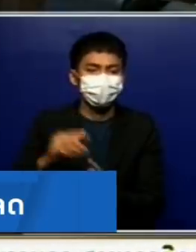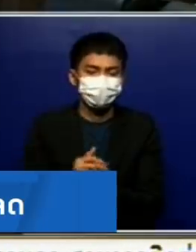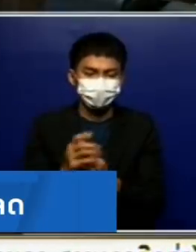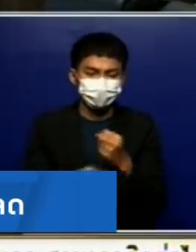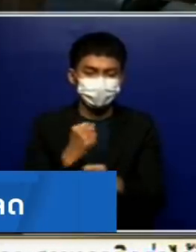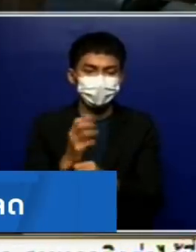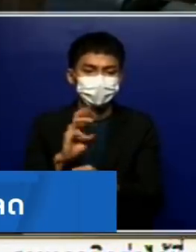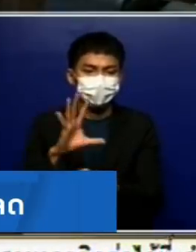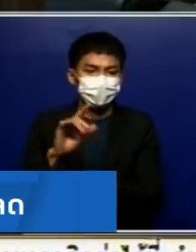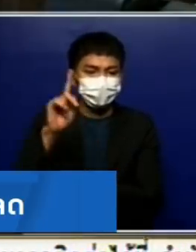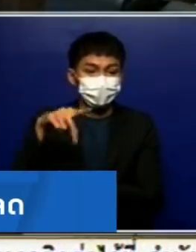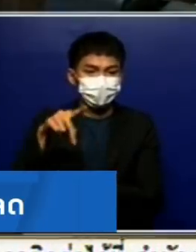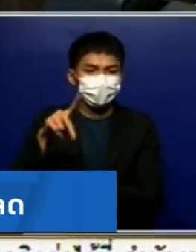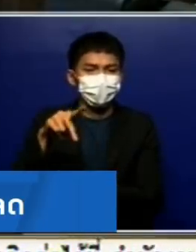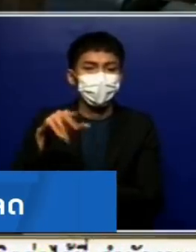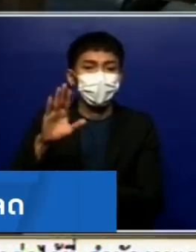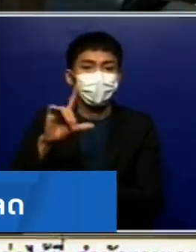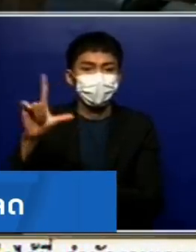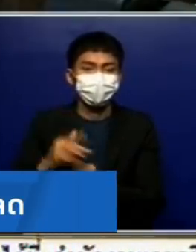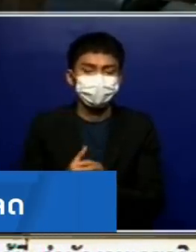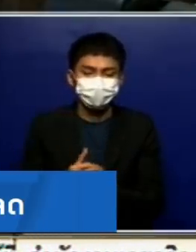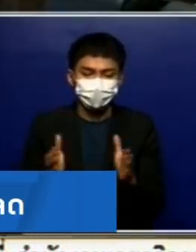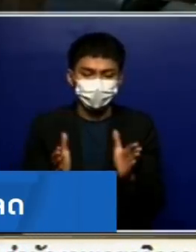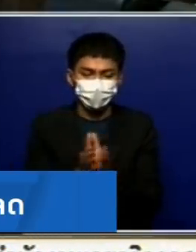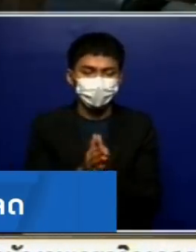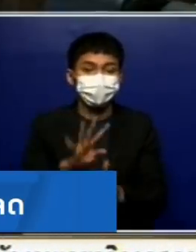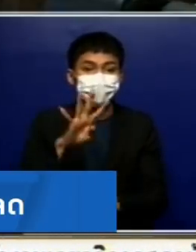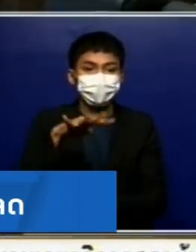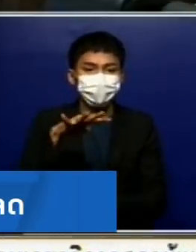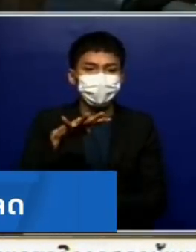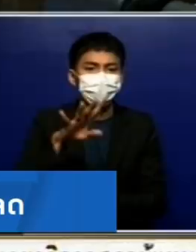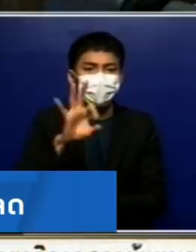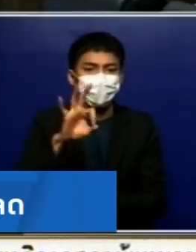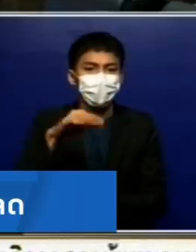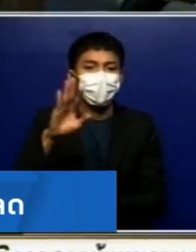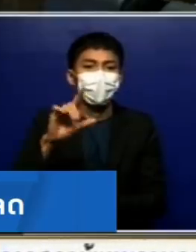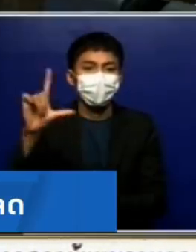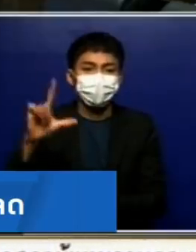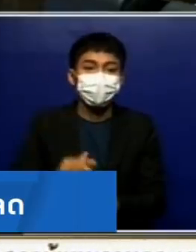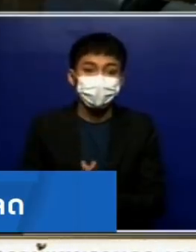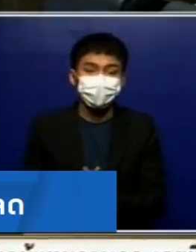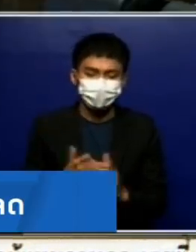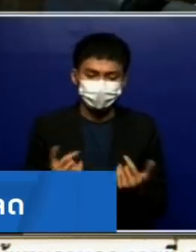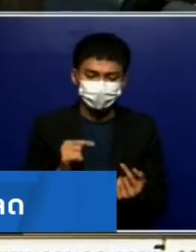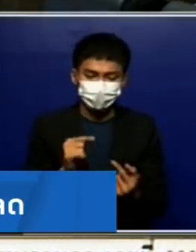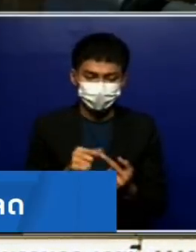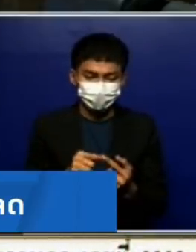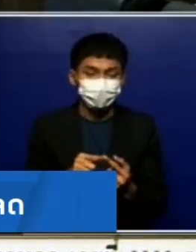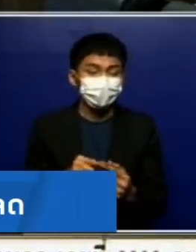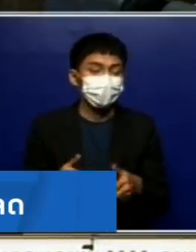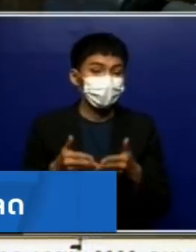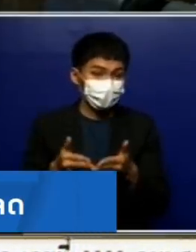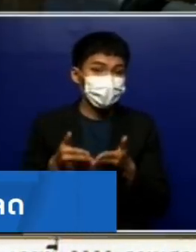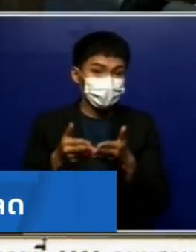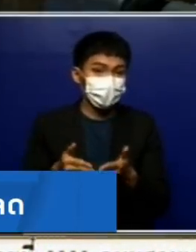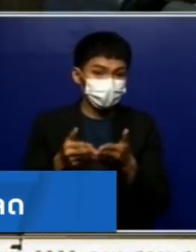มา 1,805 ล้านเป็น 4,937 ล้านกองทัพเรือครับภาพรวม